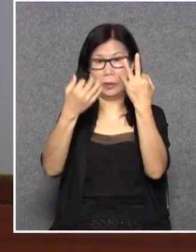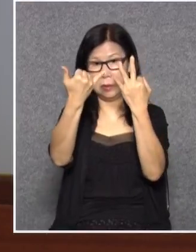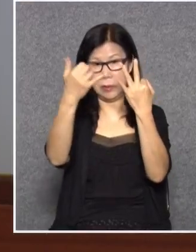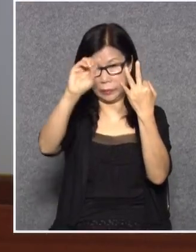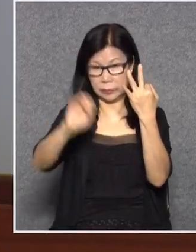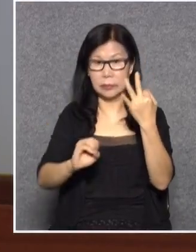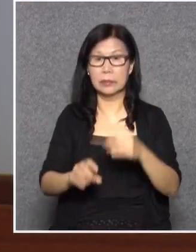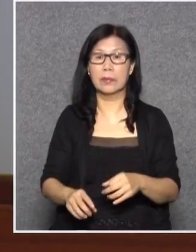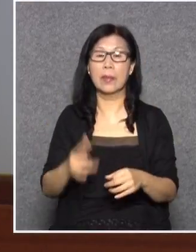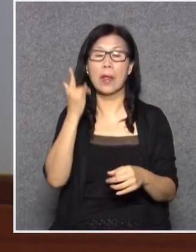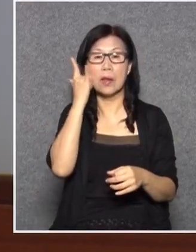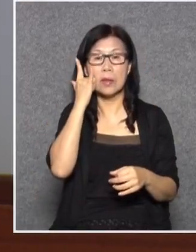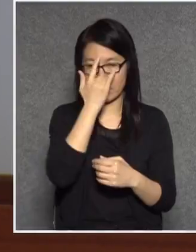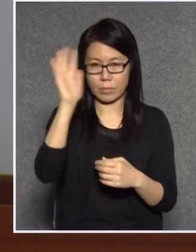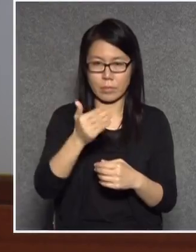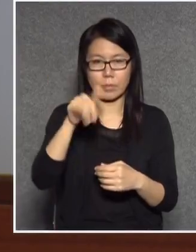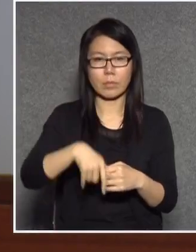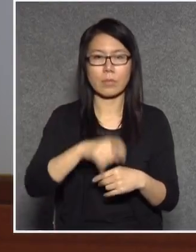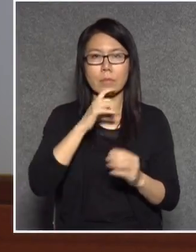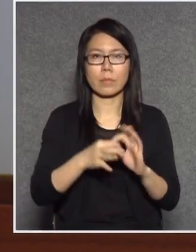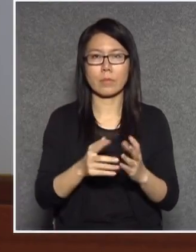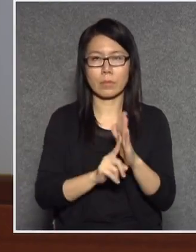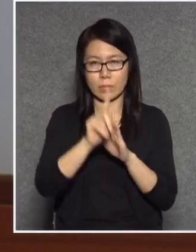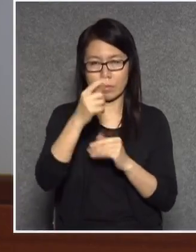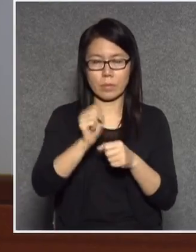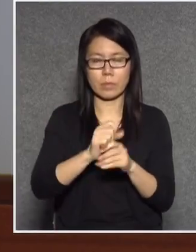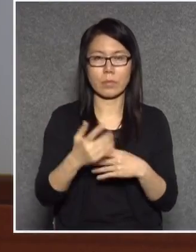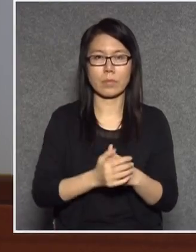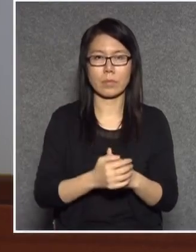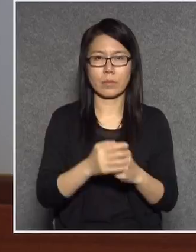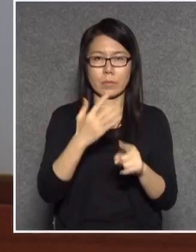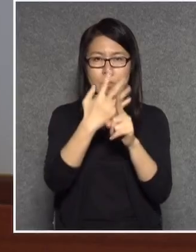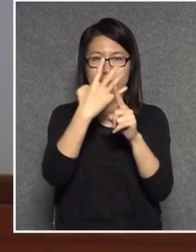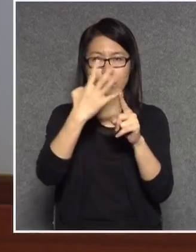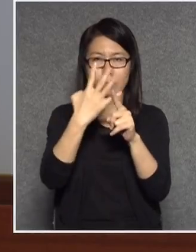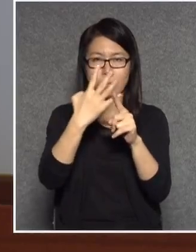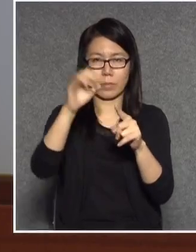36%， 德國旅客上升的比例呢是高 14%。